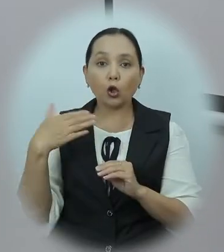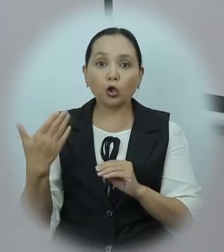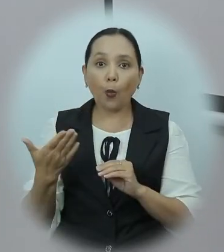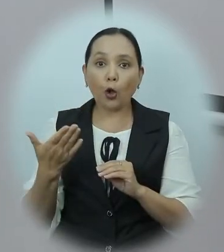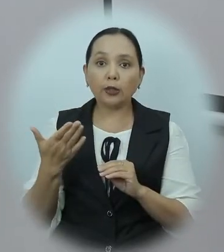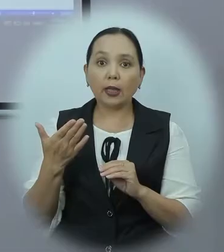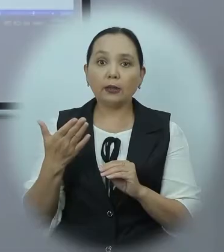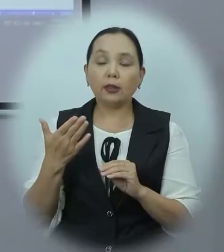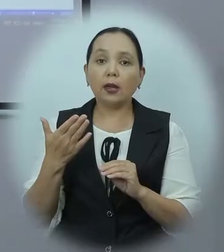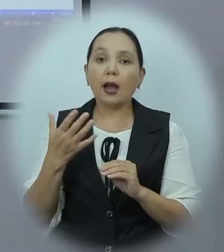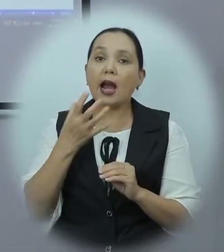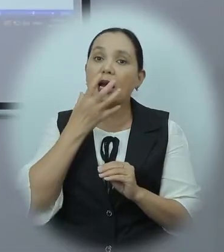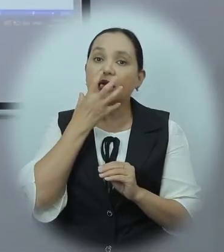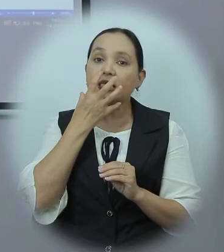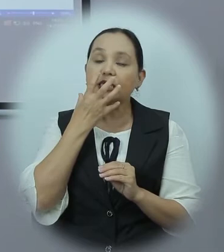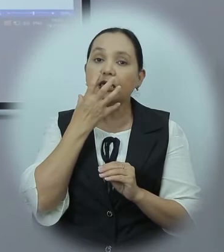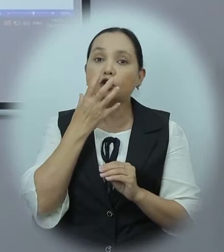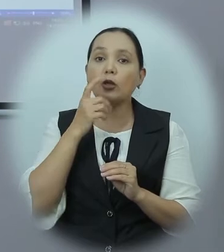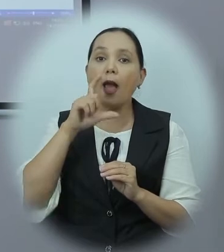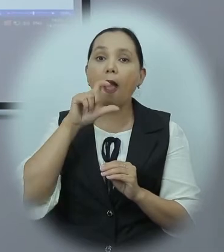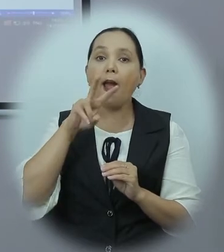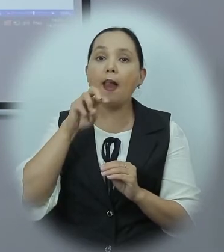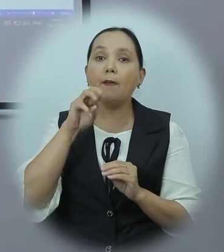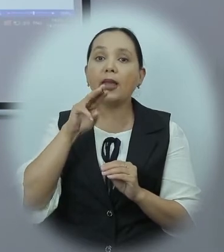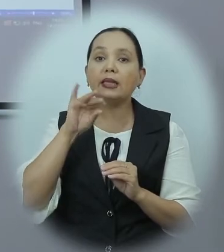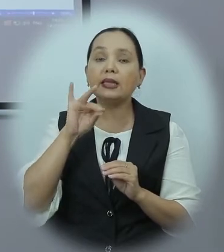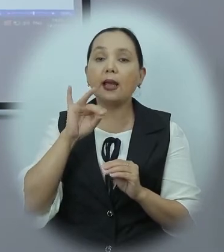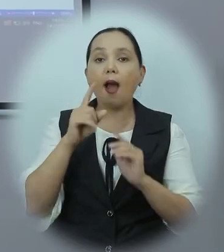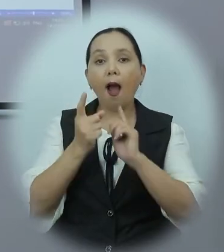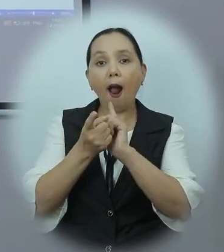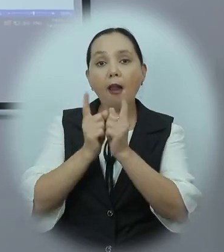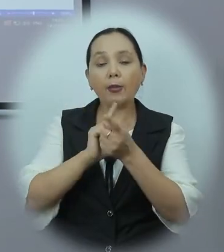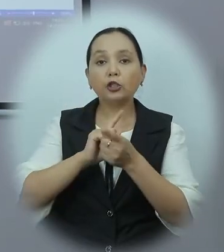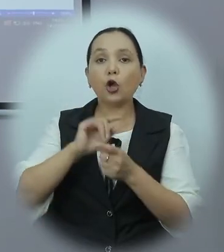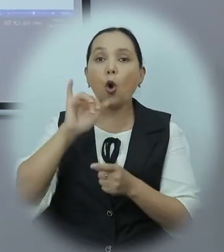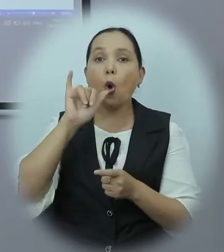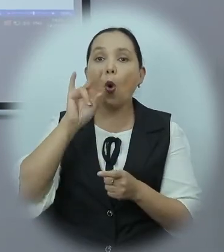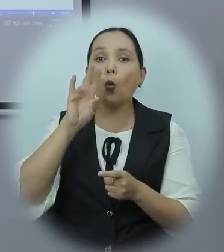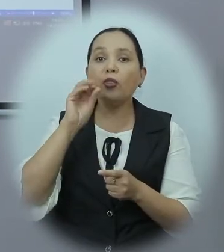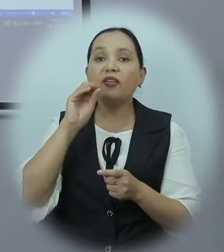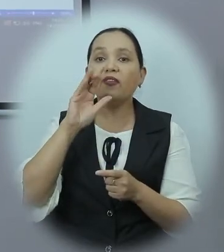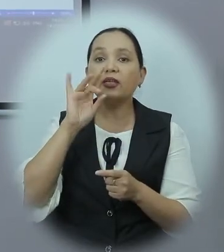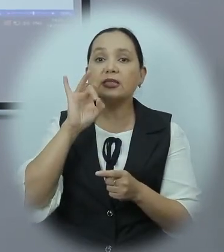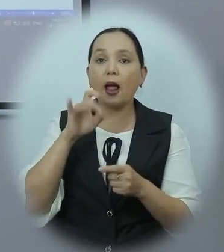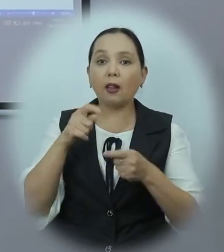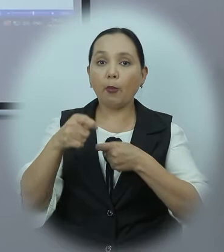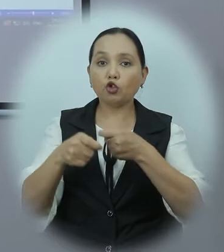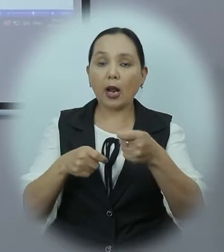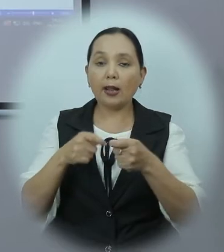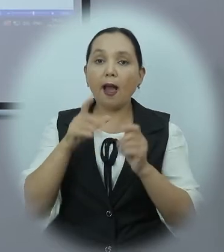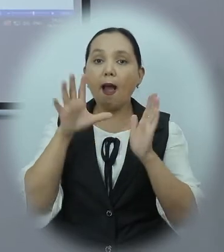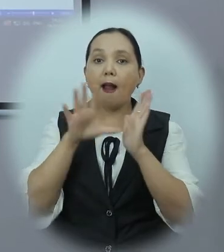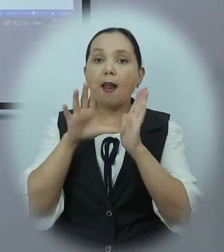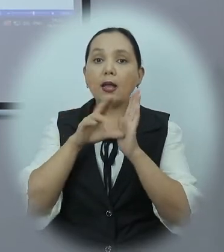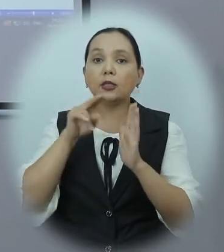tomonidan qizdirish elementi almashlab universal tarzda boshqariladigan